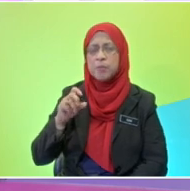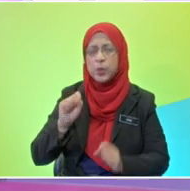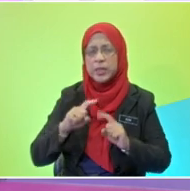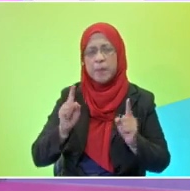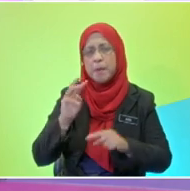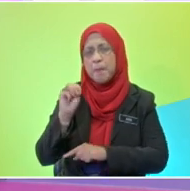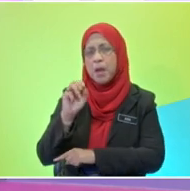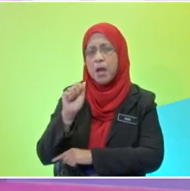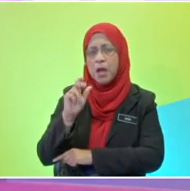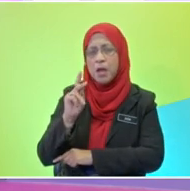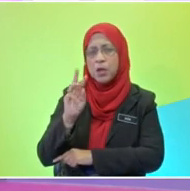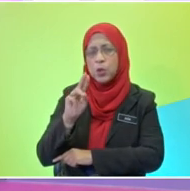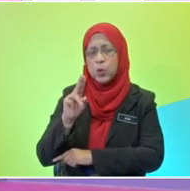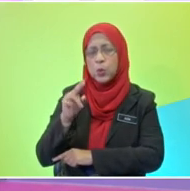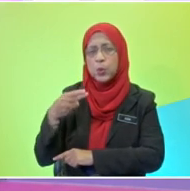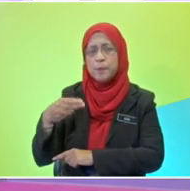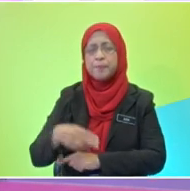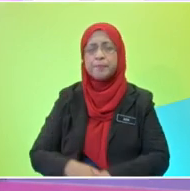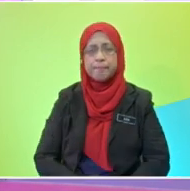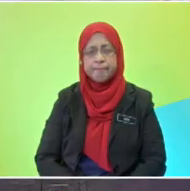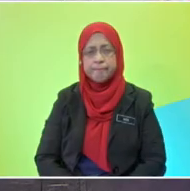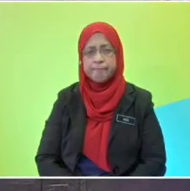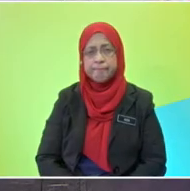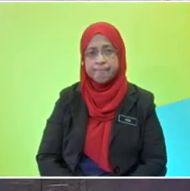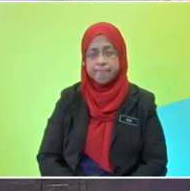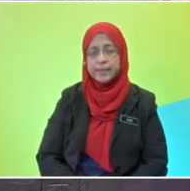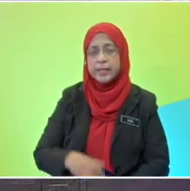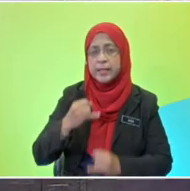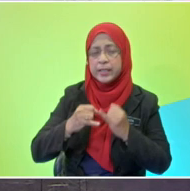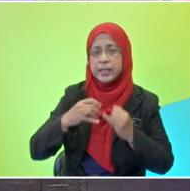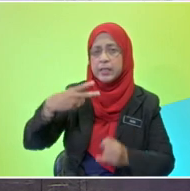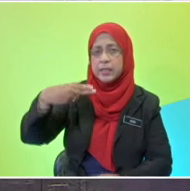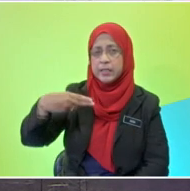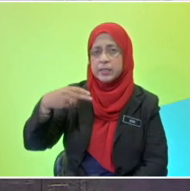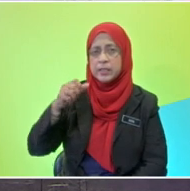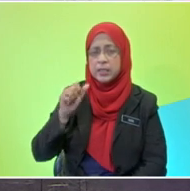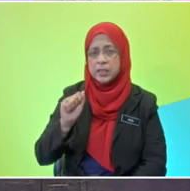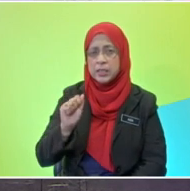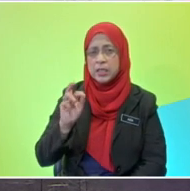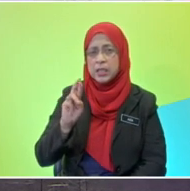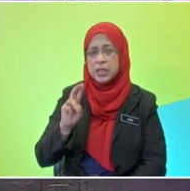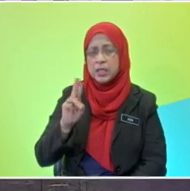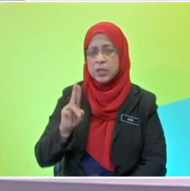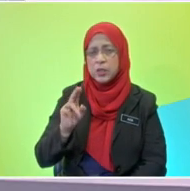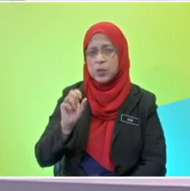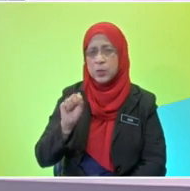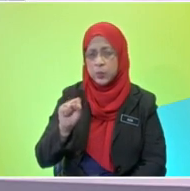harus apa masuk harus disabika aku siapa tahu harusnya kita